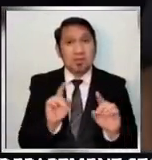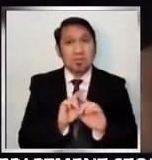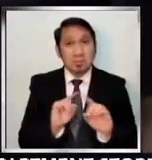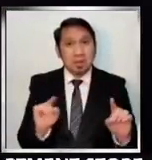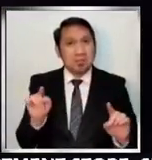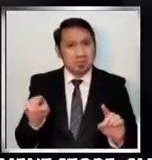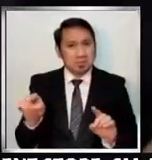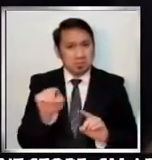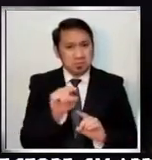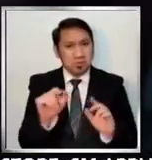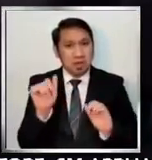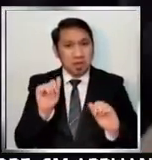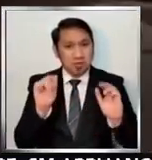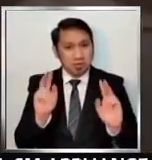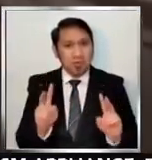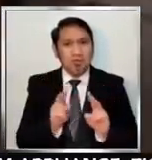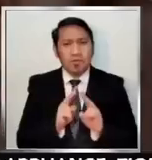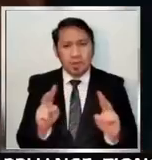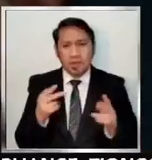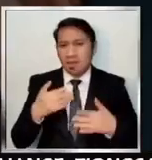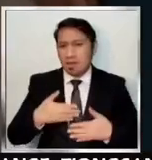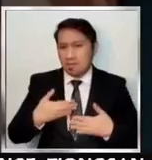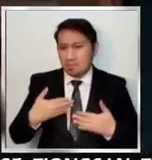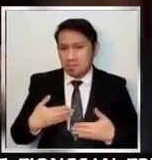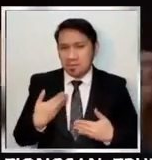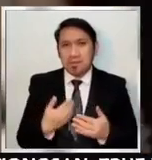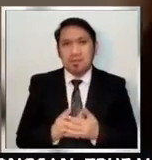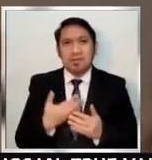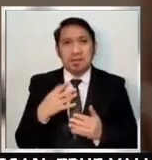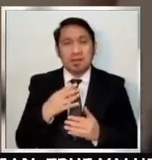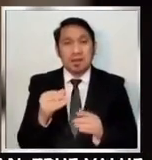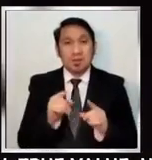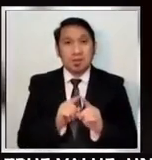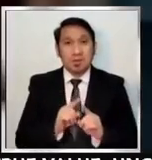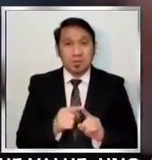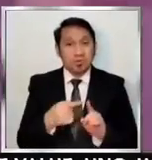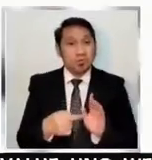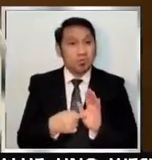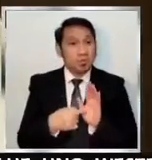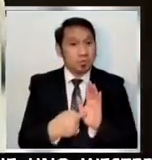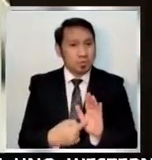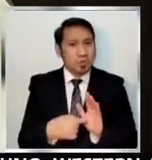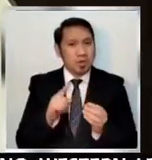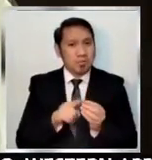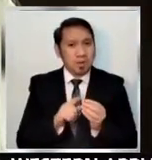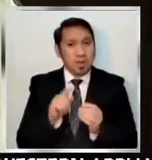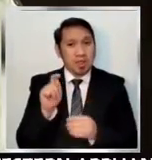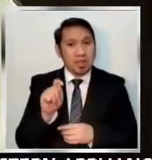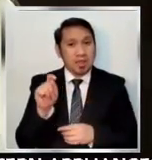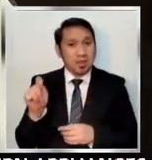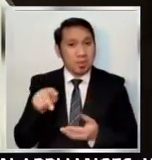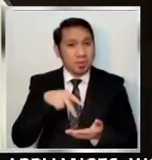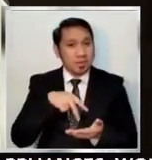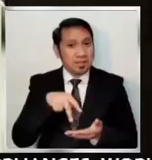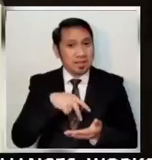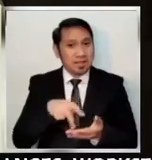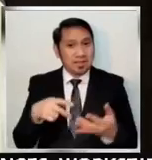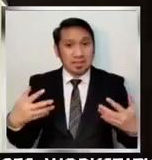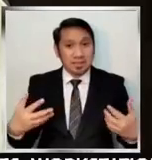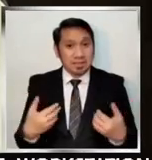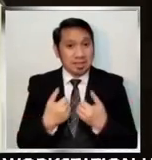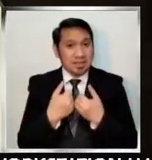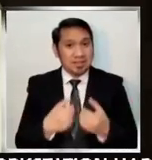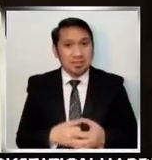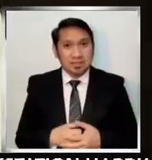set. Ni-reveal nga ni Jillian ang mga pasimuno sa kanilang TikTok dance challenge. Ang queen of TikTok po sa amin, si